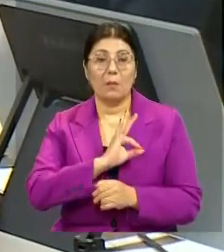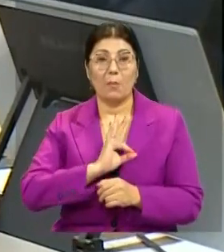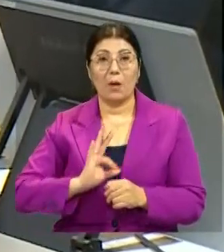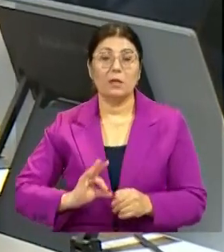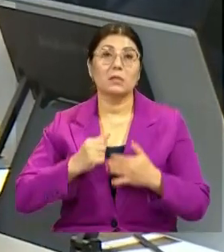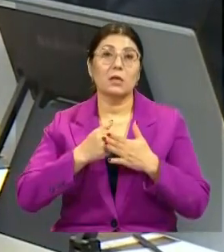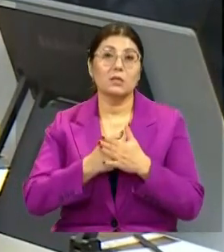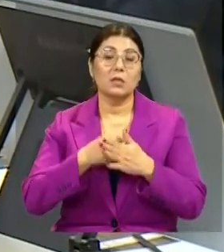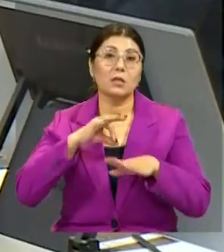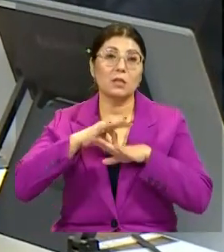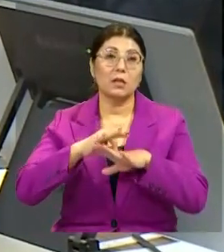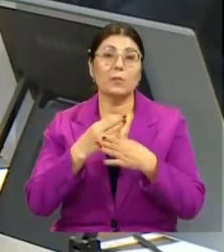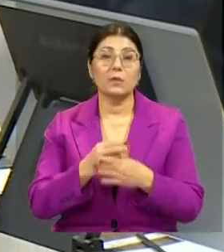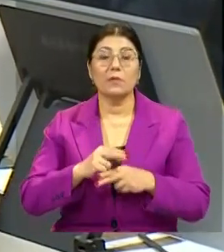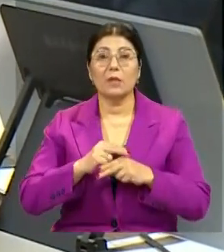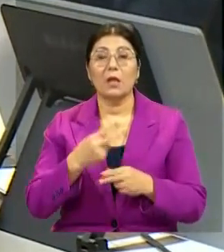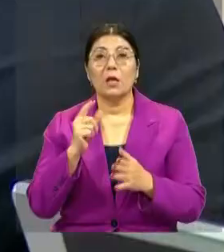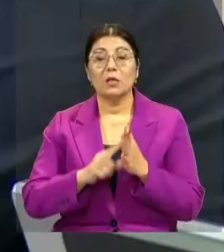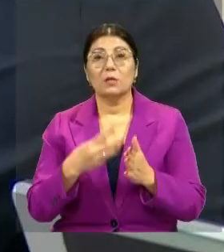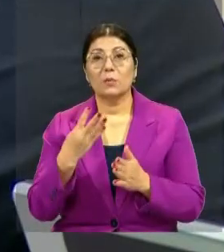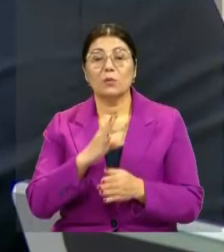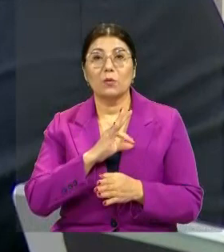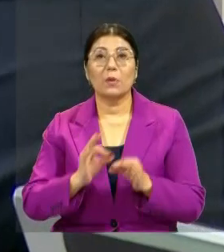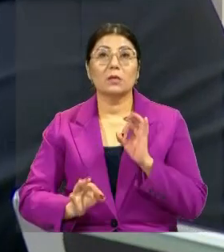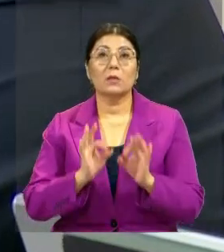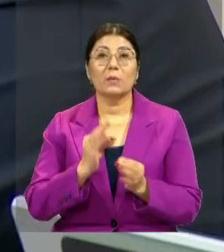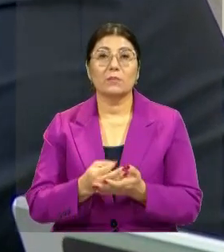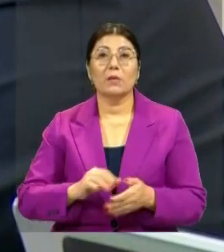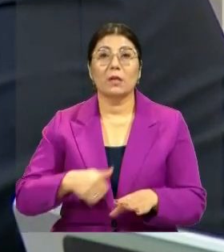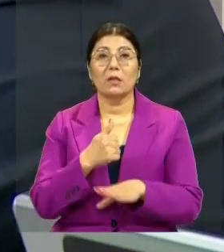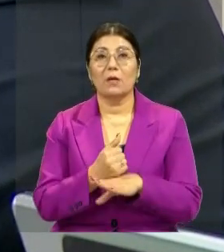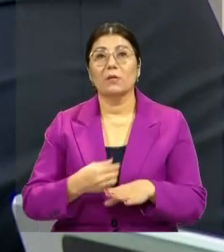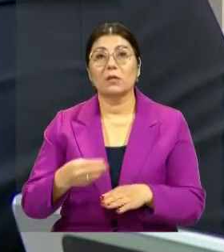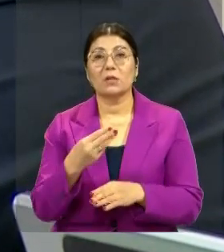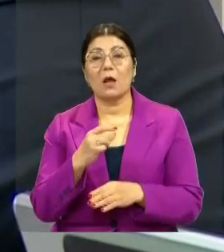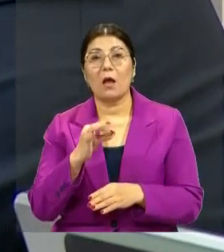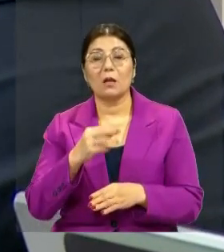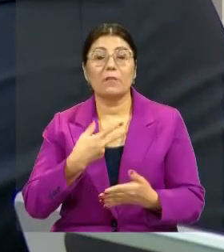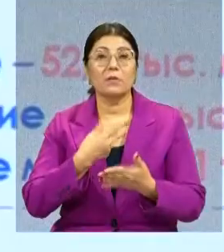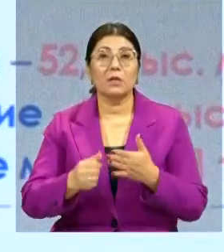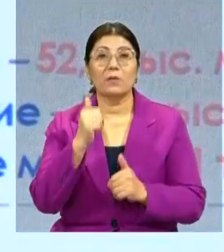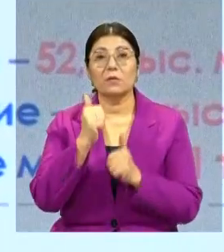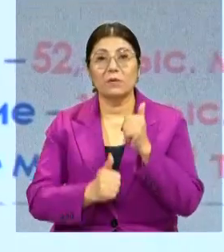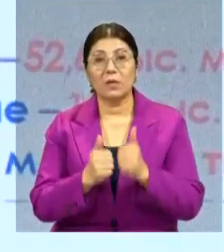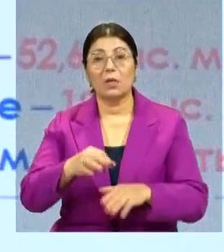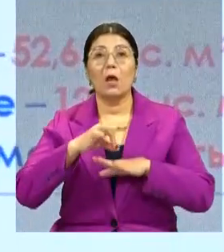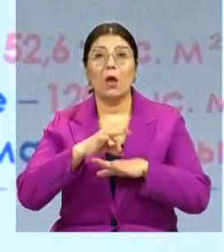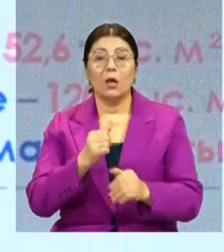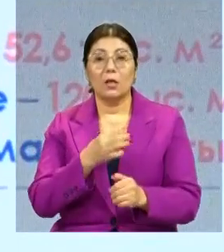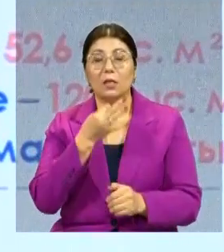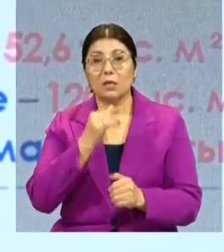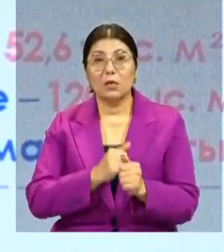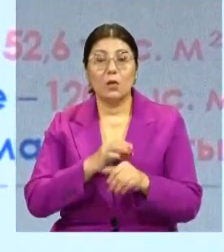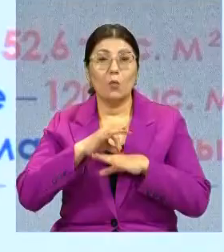75,18%-ға жетті. Жоспарлы көрсеткіш 74%. Облыс әкімі Асхат Шахаров мемлекеттік сатып алу конкурстарын алдын ала өткізу, соның